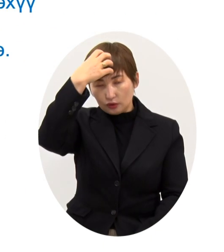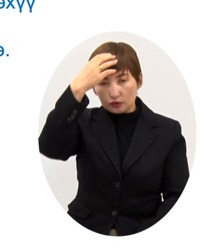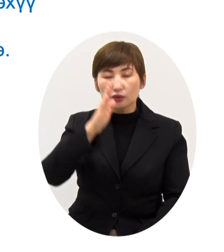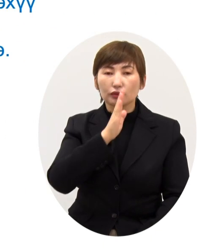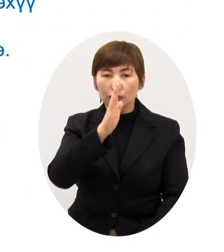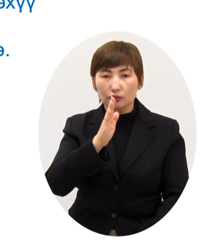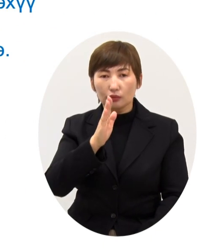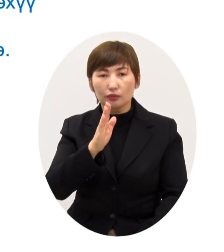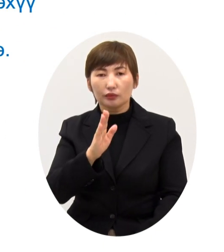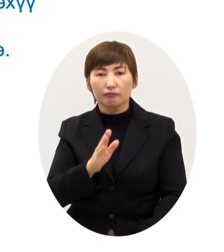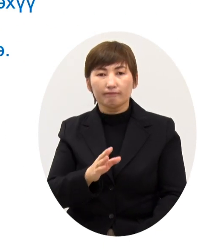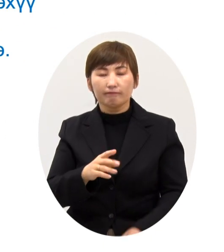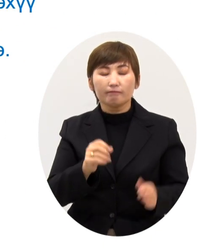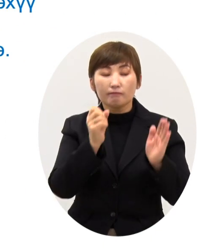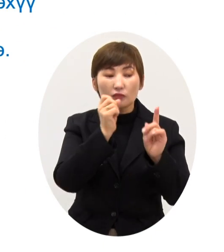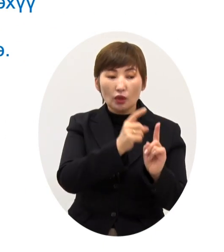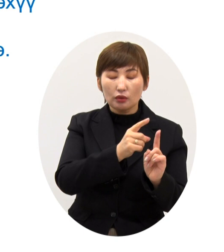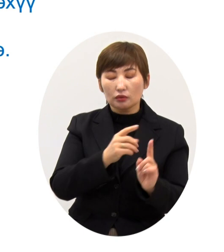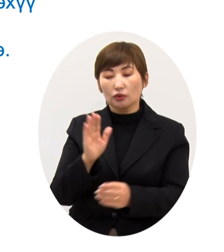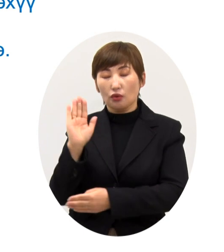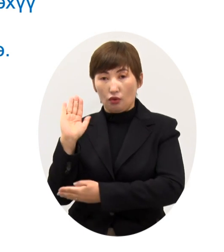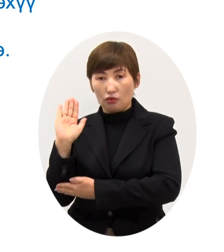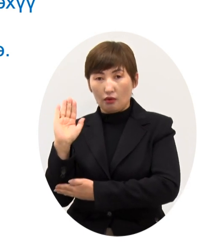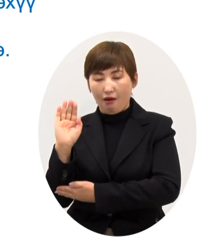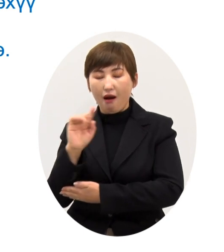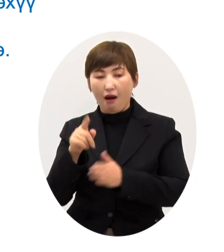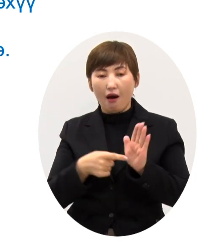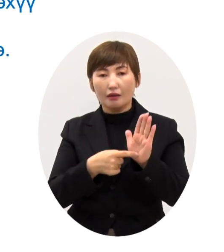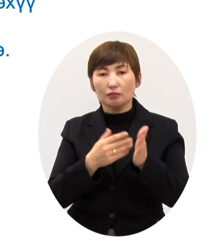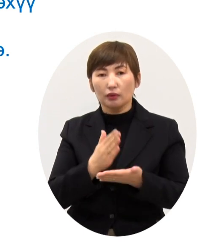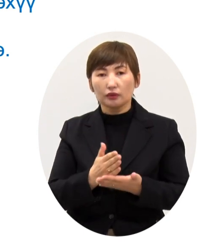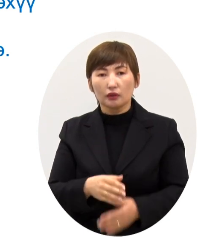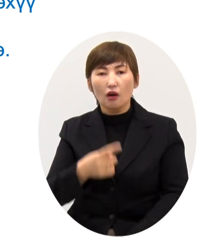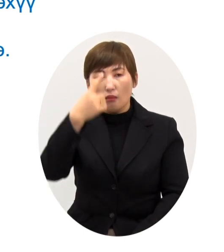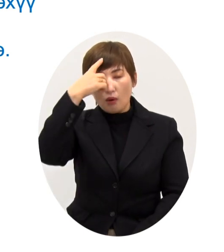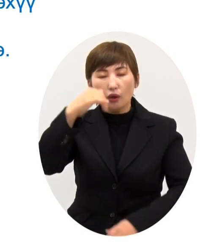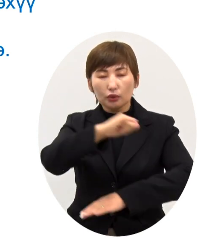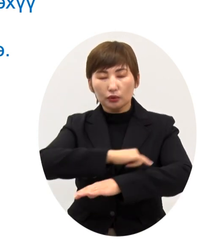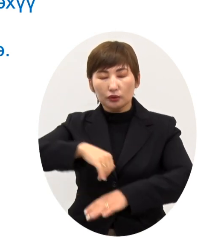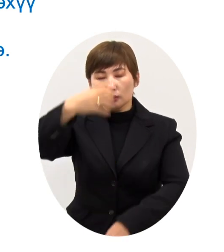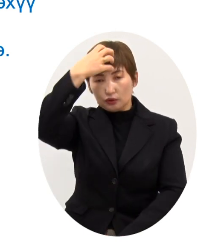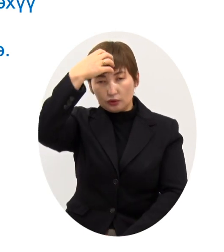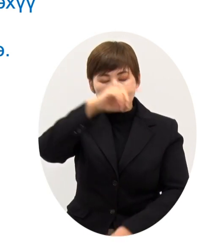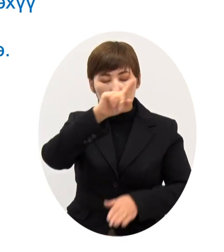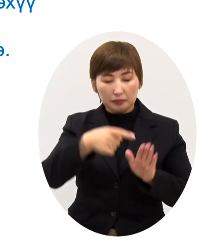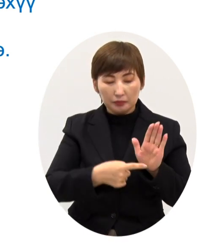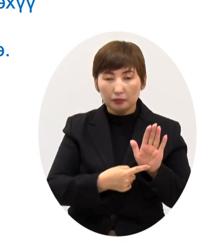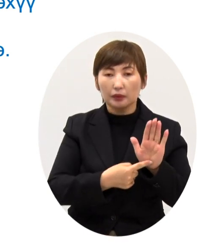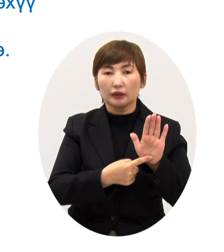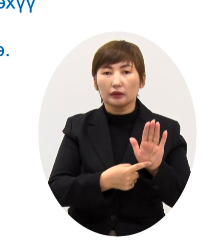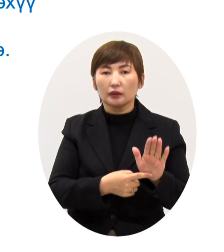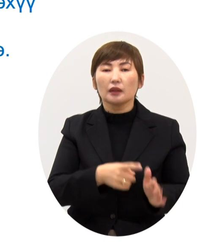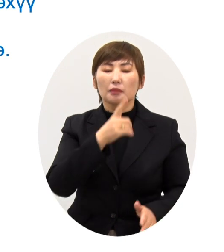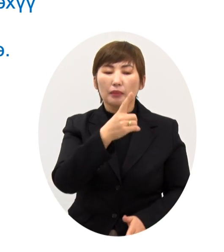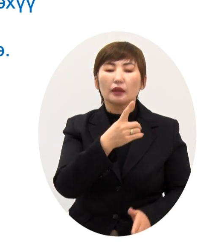төрийн дуулалд зориулж босгосон хөшөөг багшны дэлгэцэнд харуулж байна. За Монгол улсын төрийн бэлэг тэмдэг болох Монгол улсын төрийн дуулал